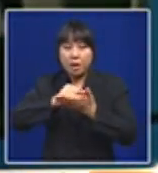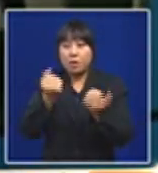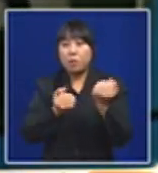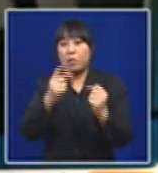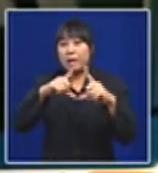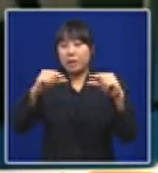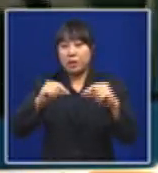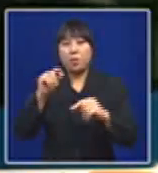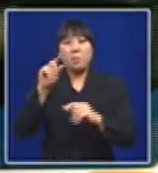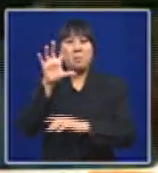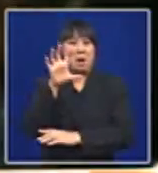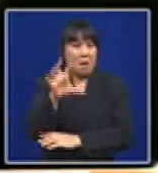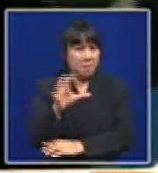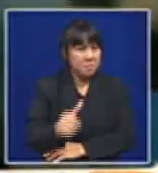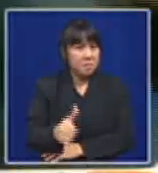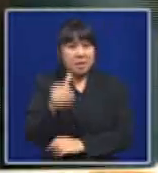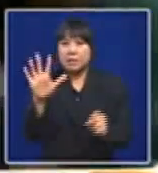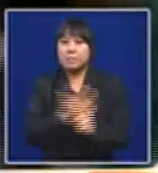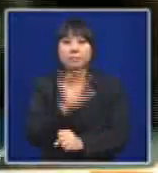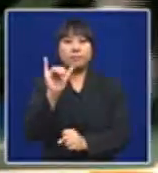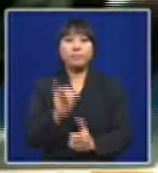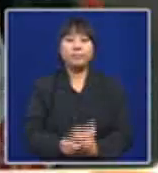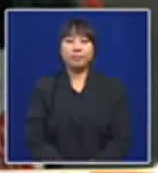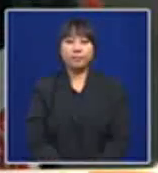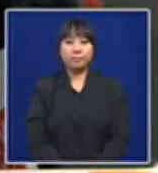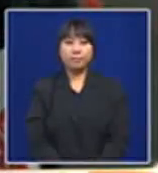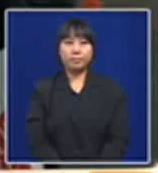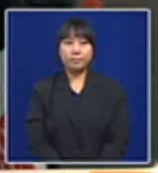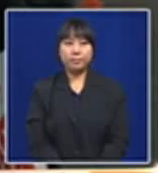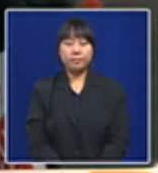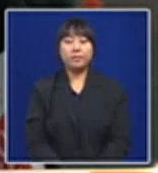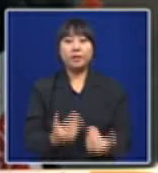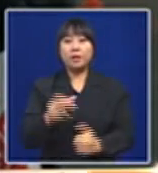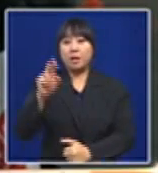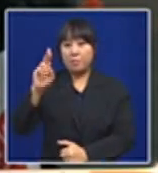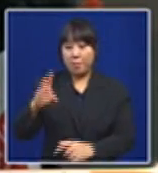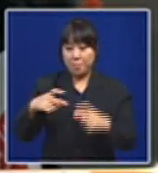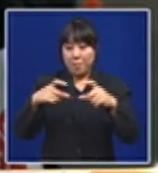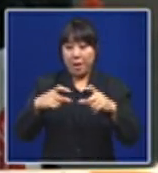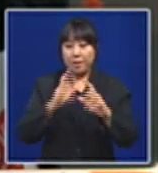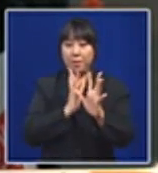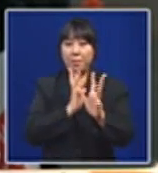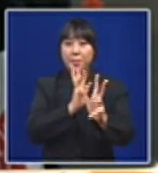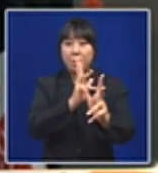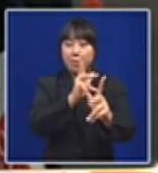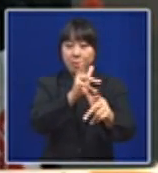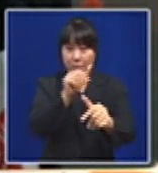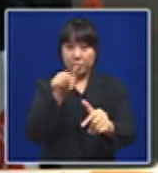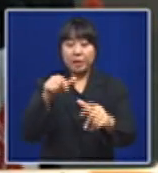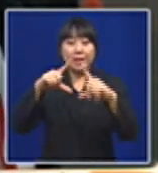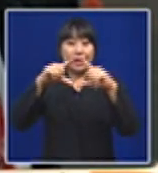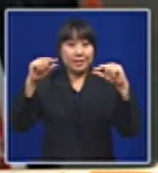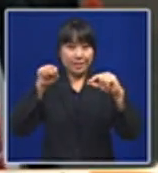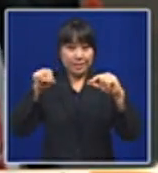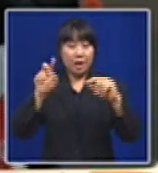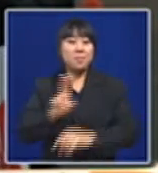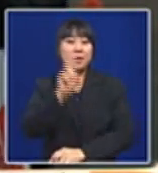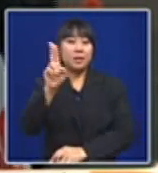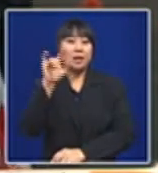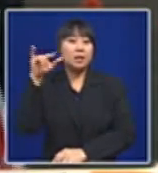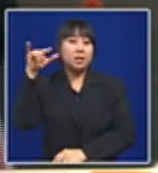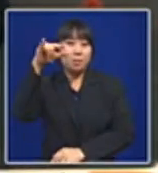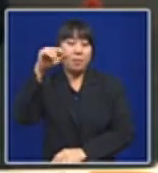แท็กซี่ได้เท่าที่ควร การนำระบบบัตรคิวหรือว่าแท็กซี่คีออสมาใช้ที่ท่าอากาศยานสุวรรณ